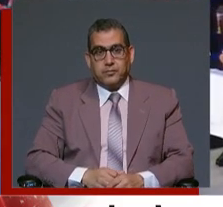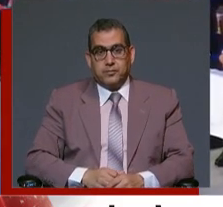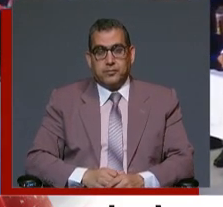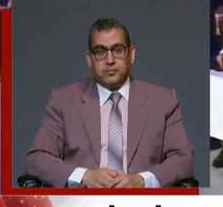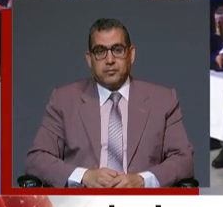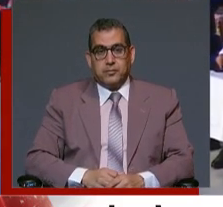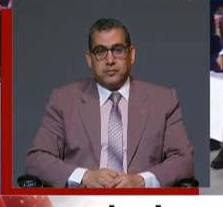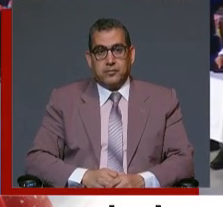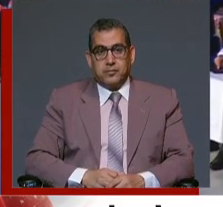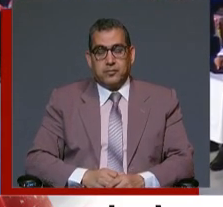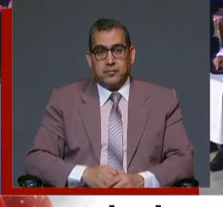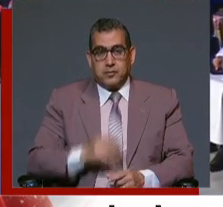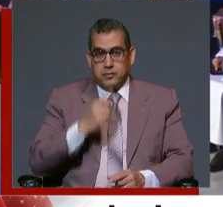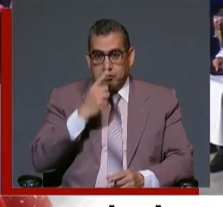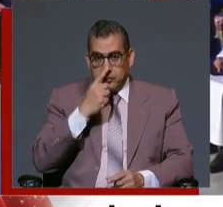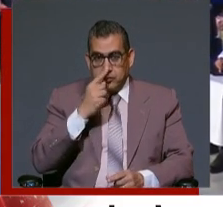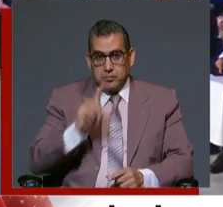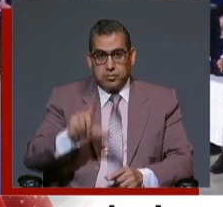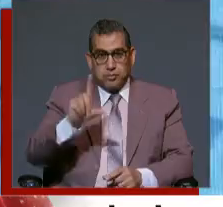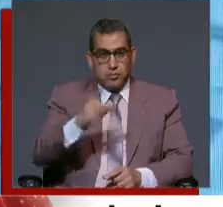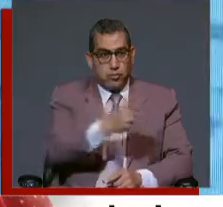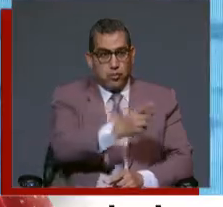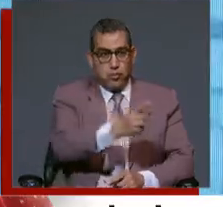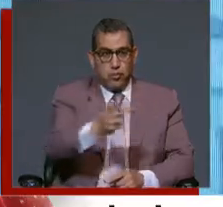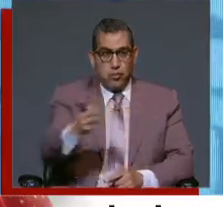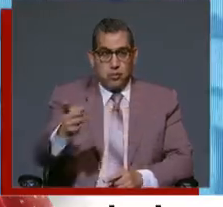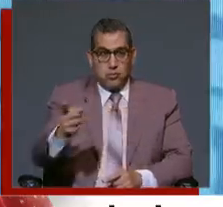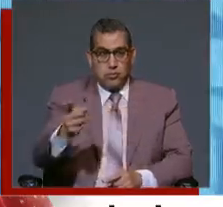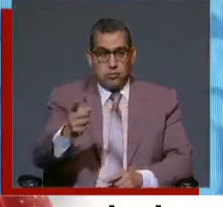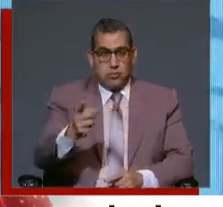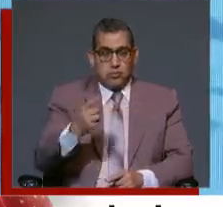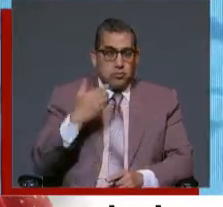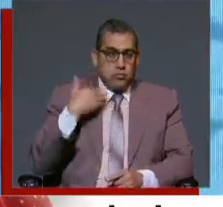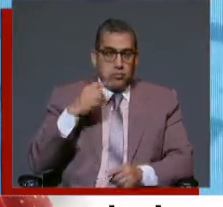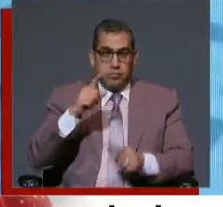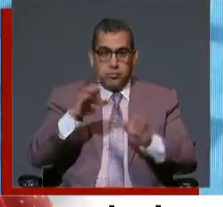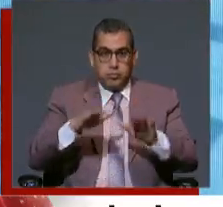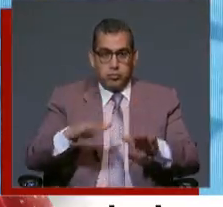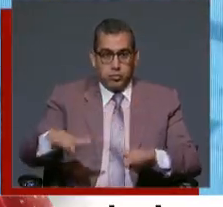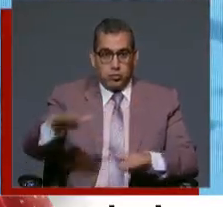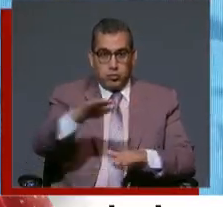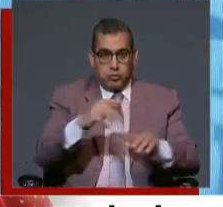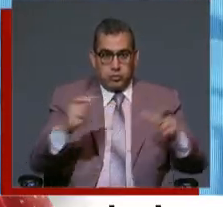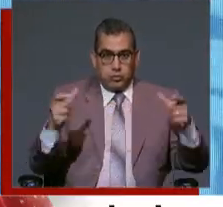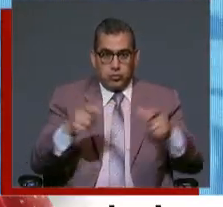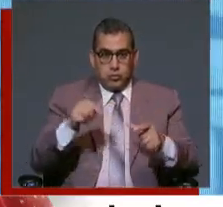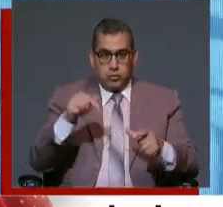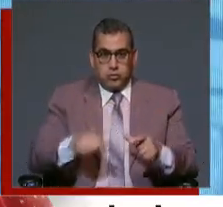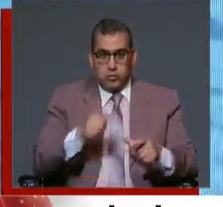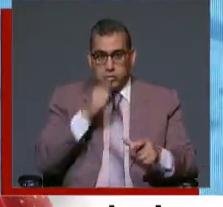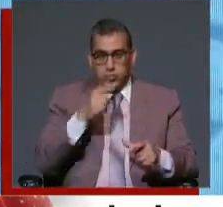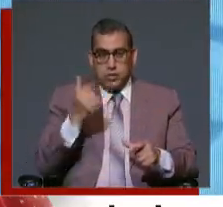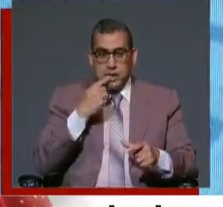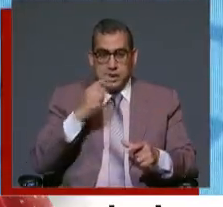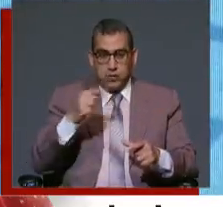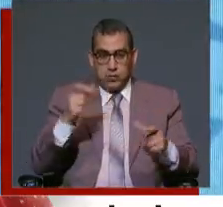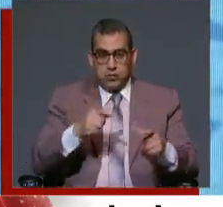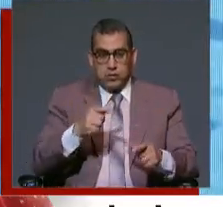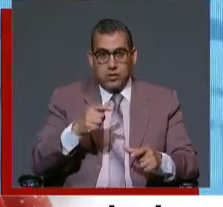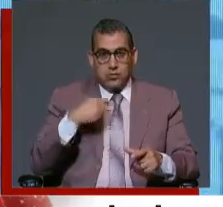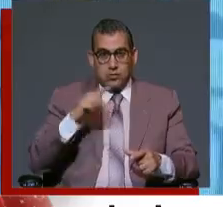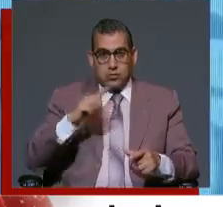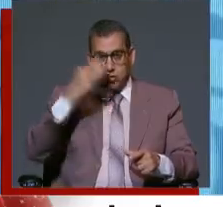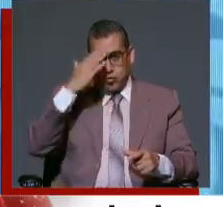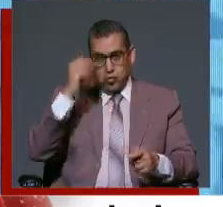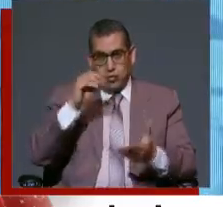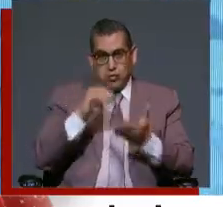أصحاب الفخامة والمعالي، وسعادة، الموضوع لهذه الاجتماعات السنوية تعبئة القطاع